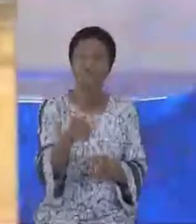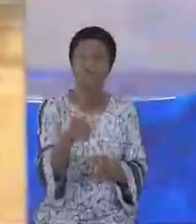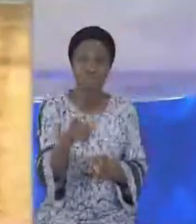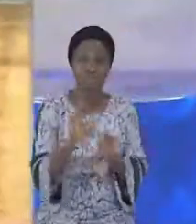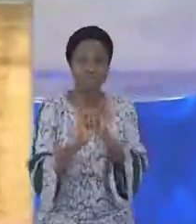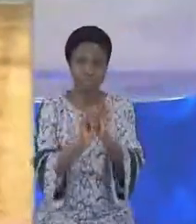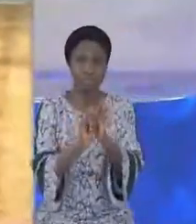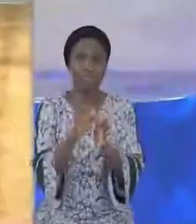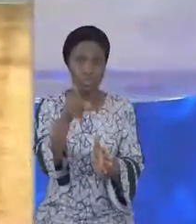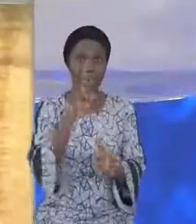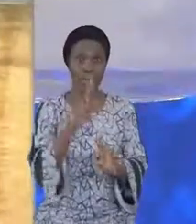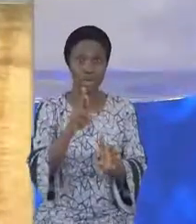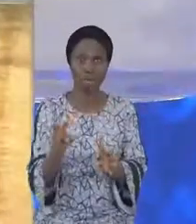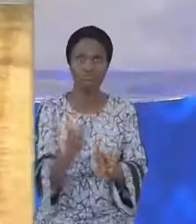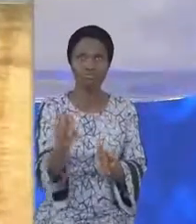Vous voyagez,